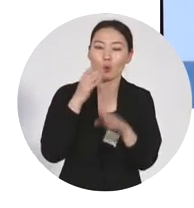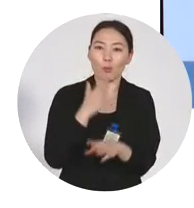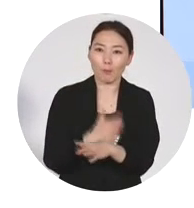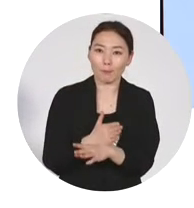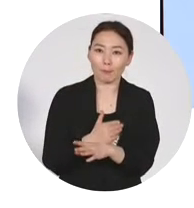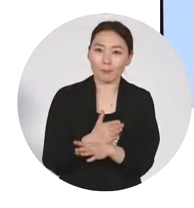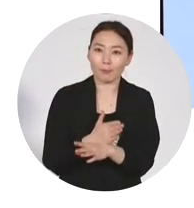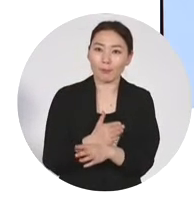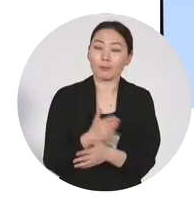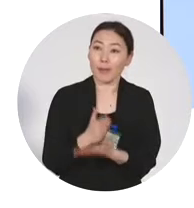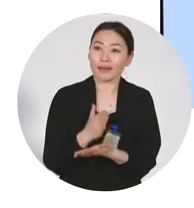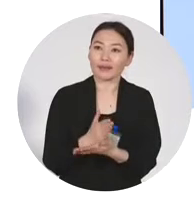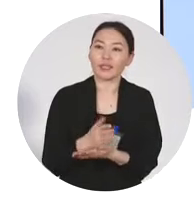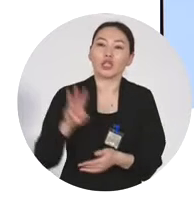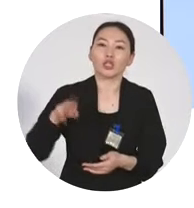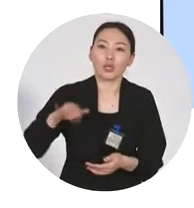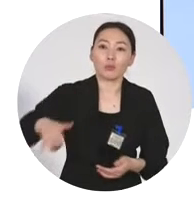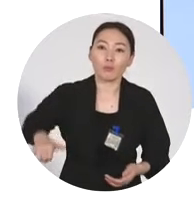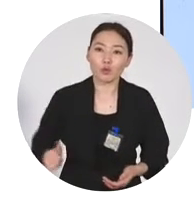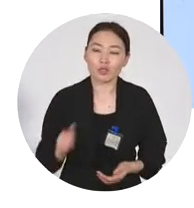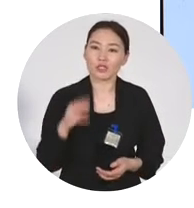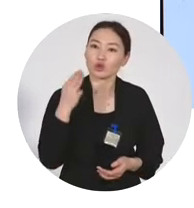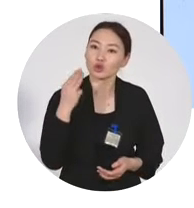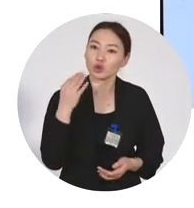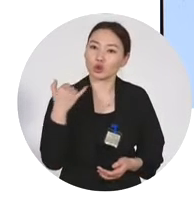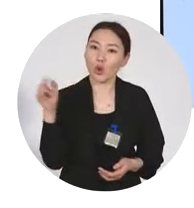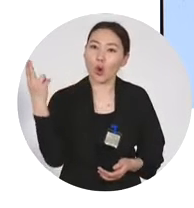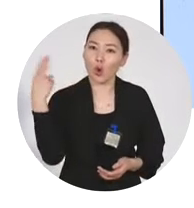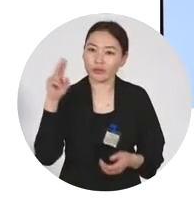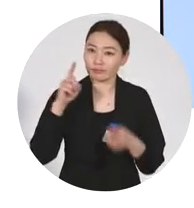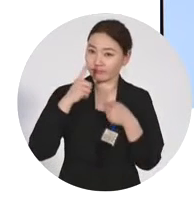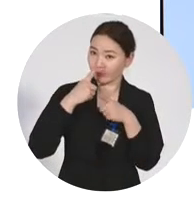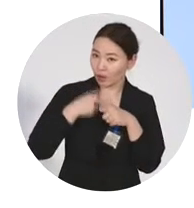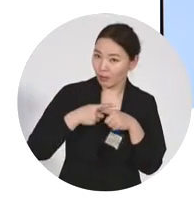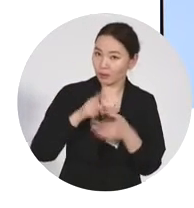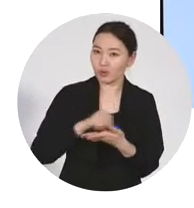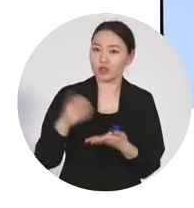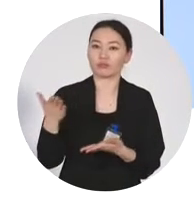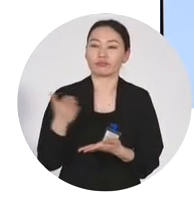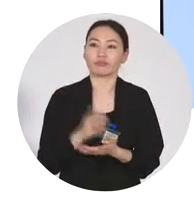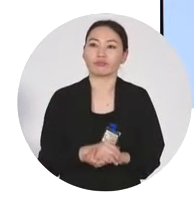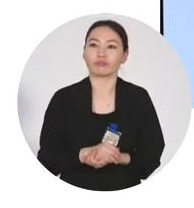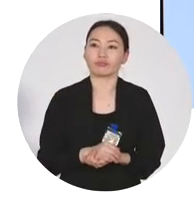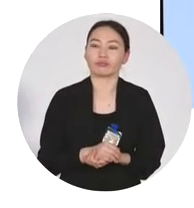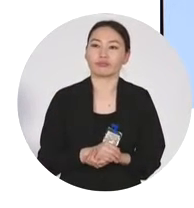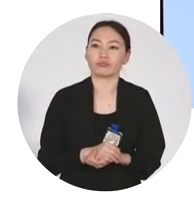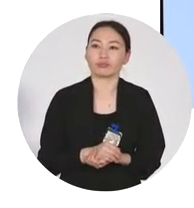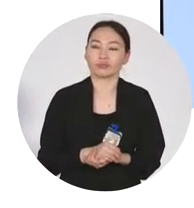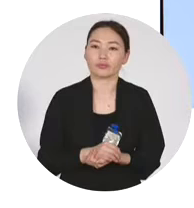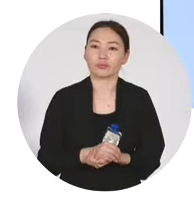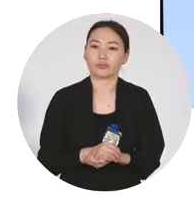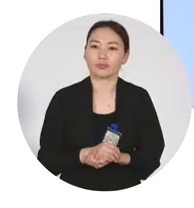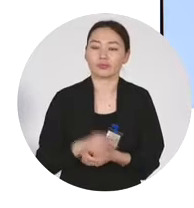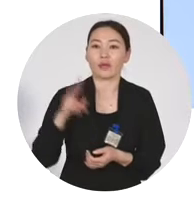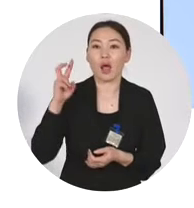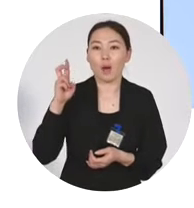шууд залгам бичгэнэ. За тэгэхээр бо ду иа гэж бичих хэвээр бодыг гэдэг үгийг монгол